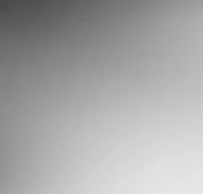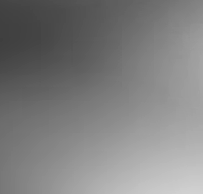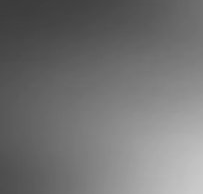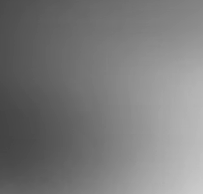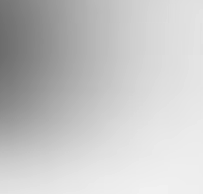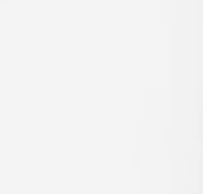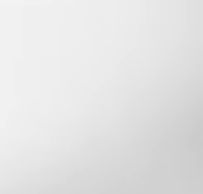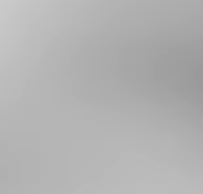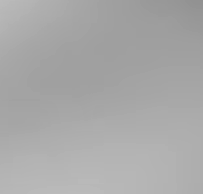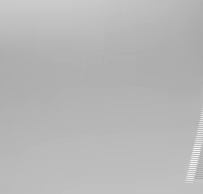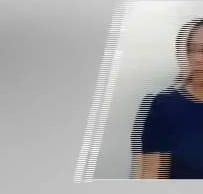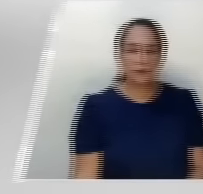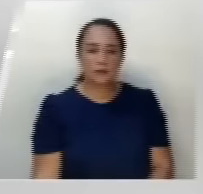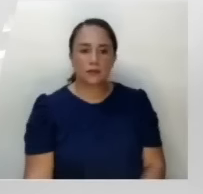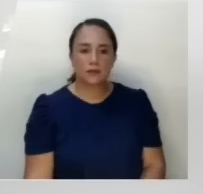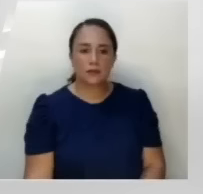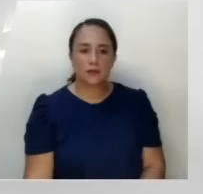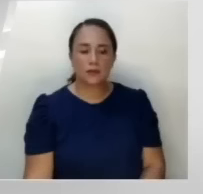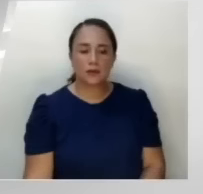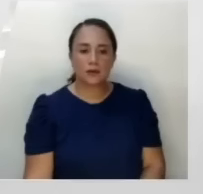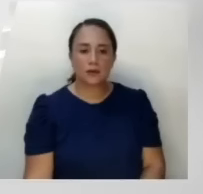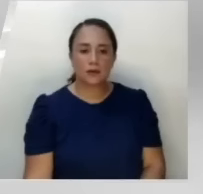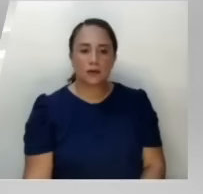Plus tag lay-lay-law na. Mga yun.